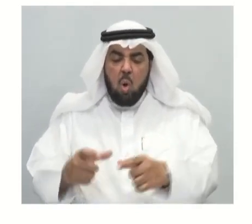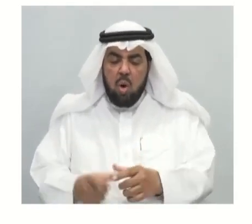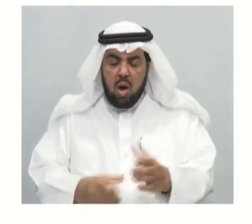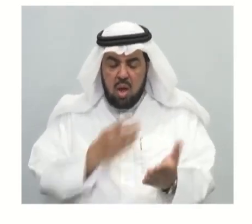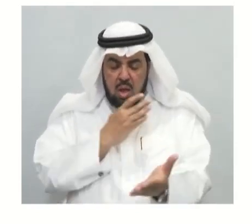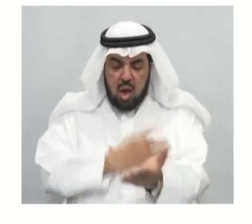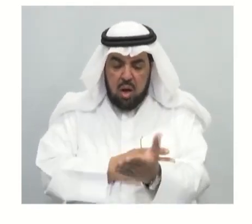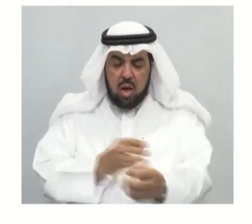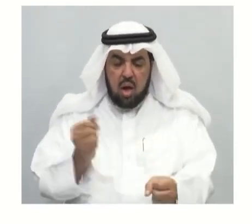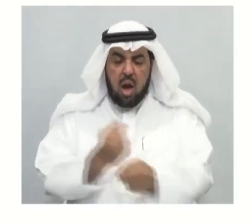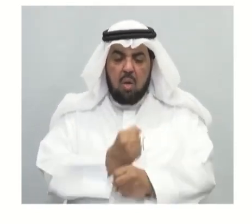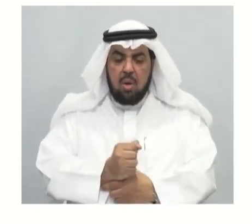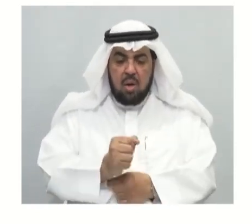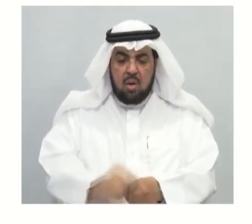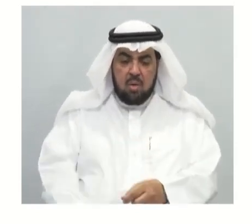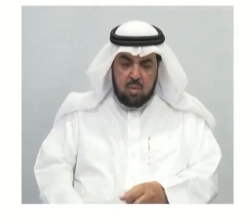تقرير